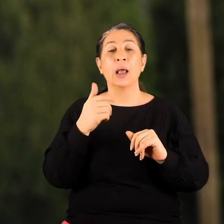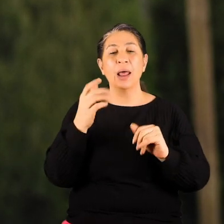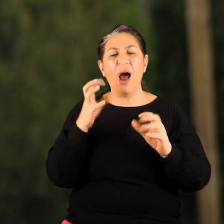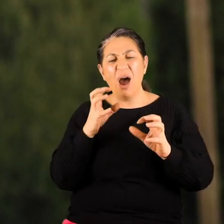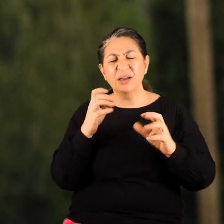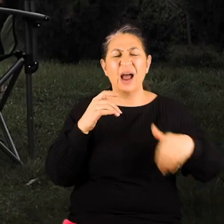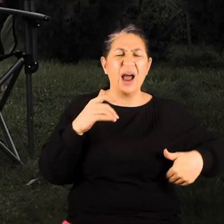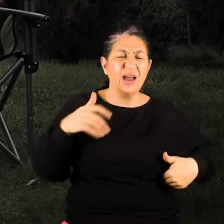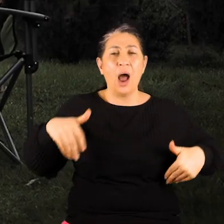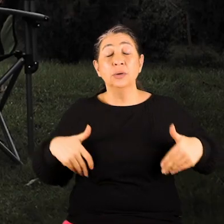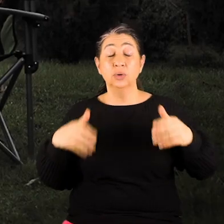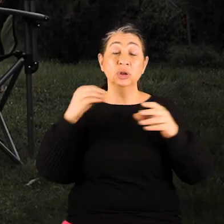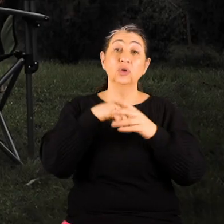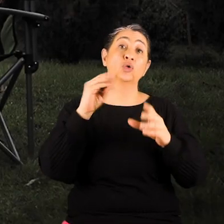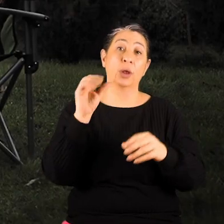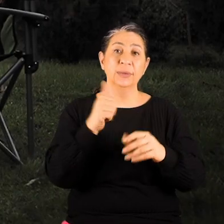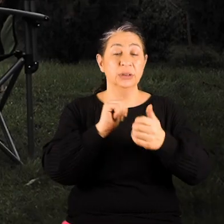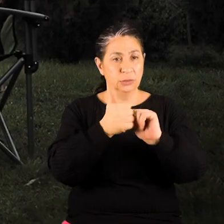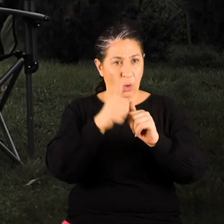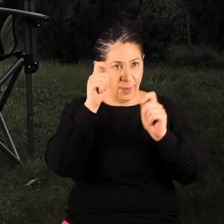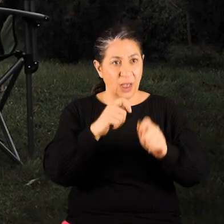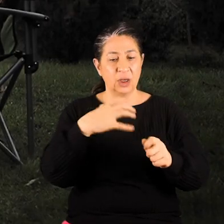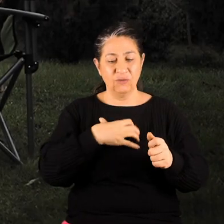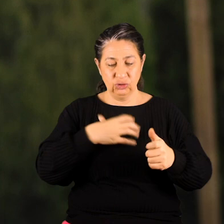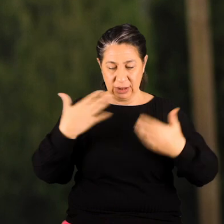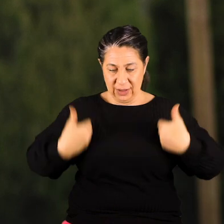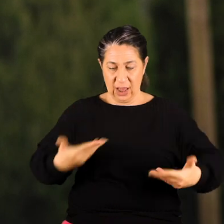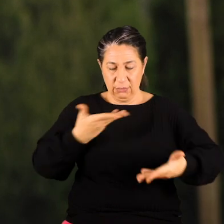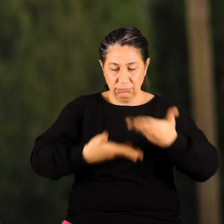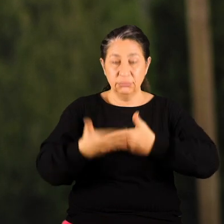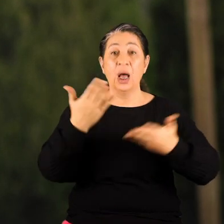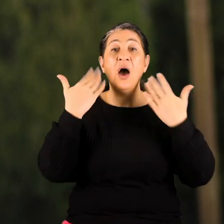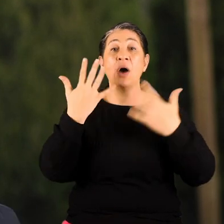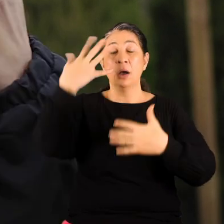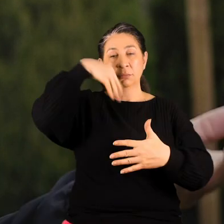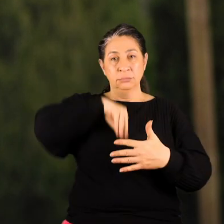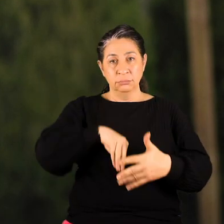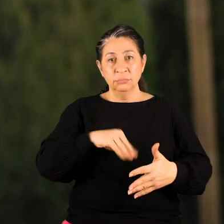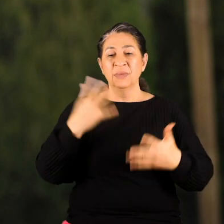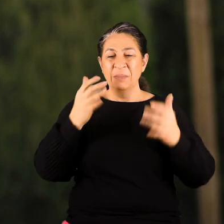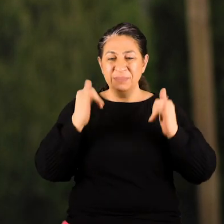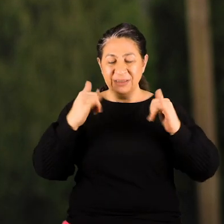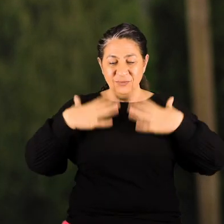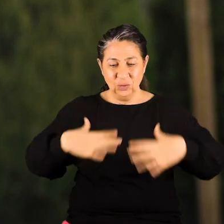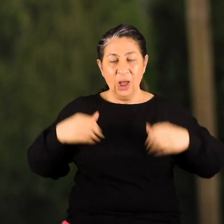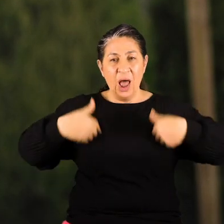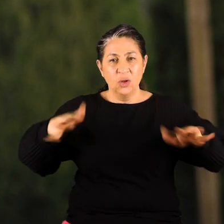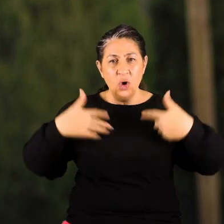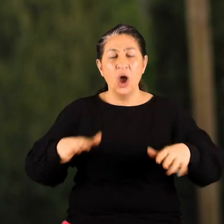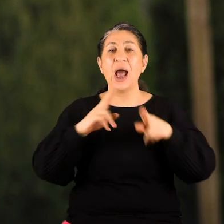için önemli. Ya çünkü spor yaptığında aslında vücut sürekli kendini yeniliyor. Yani evet. oksijen taşıyor. Terliyor bütün... mesela toksinleri